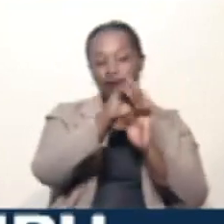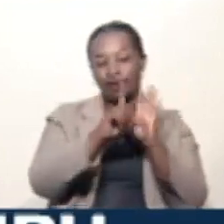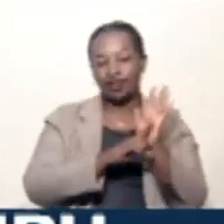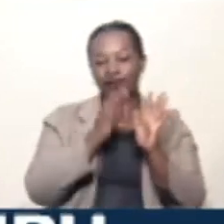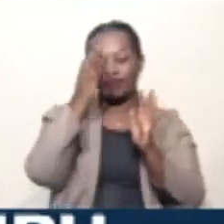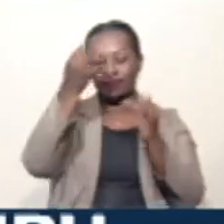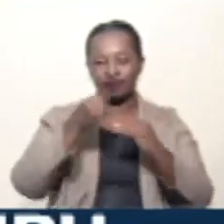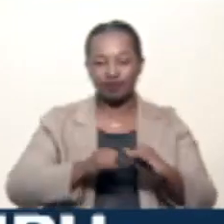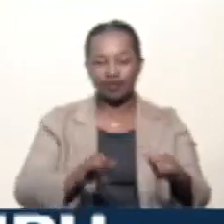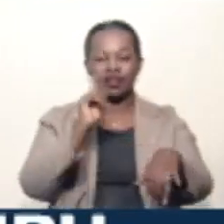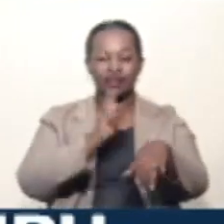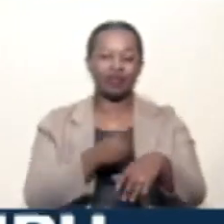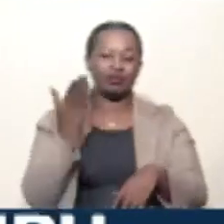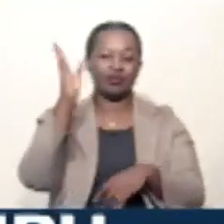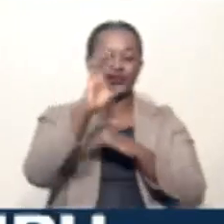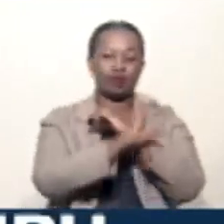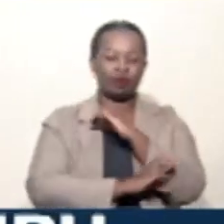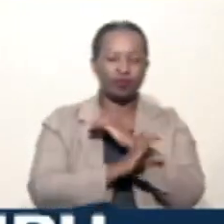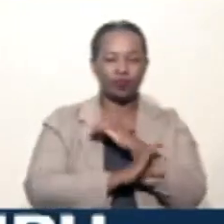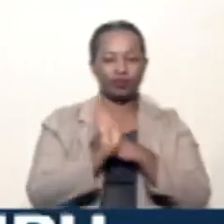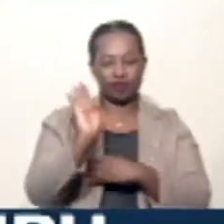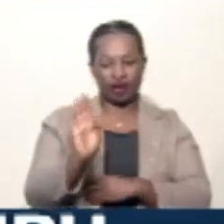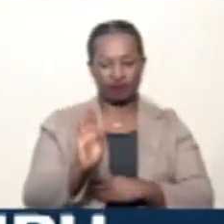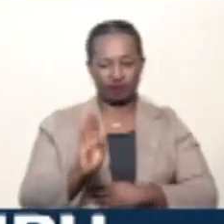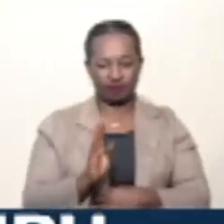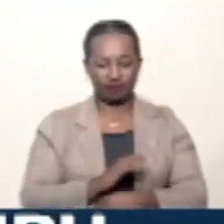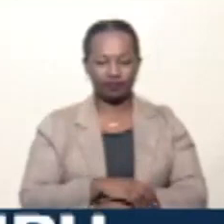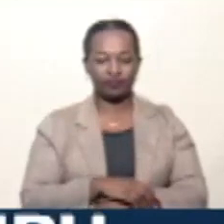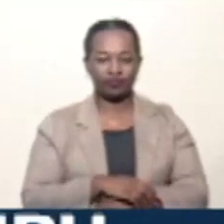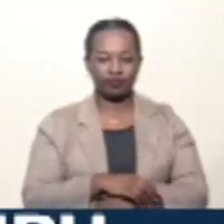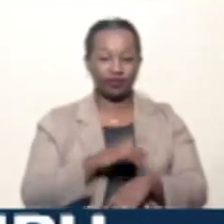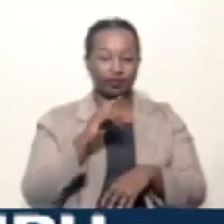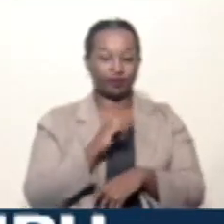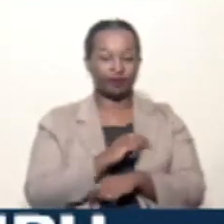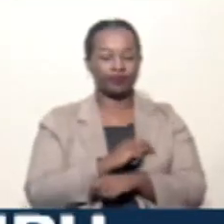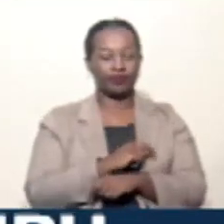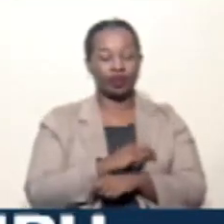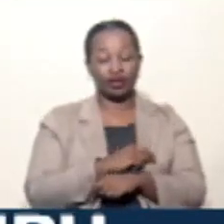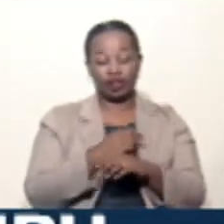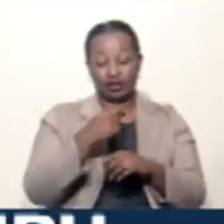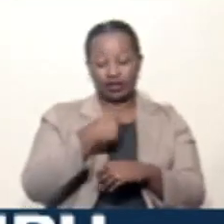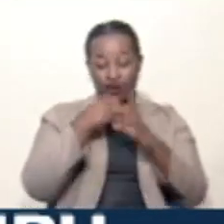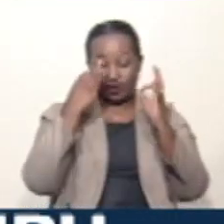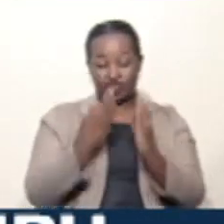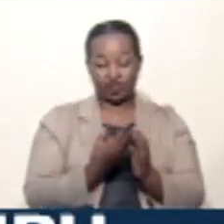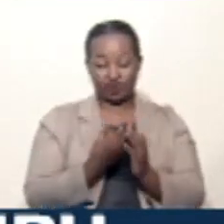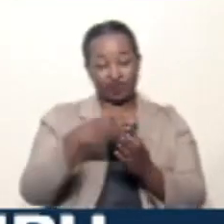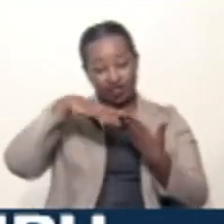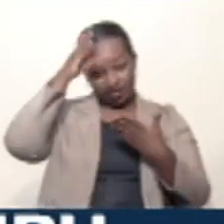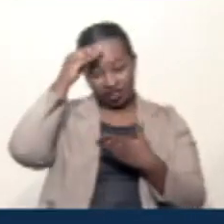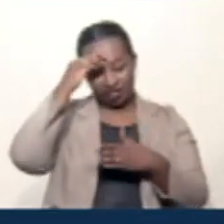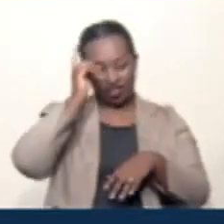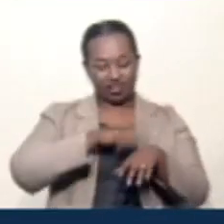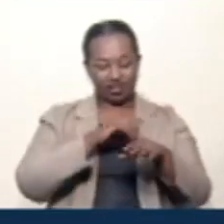bikorwa igihe bazaba basubiye mu bihugu byabo. Think I will pack to my home that what I am standing. Icyo nahanye nuko igihe maze mu